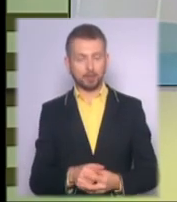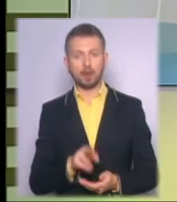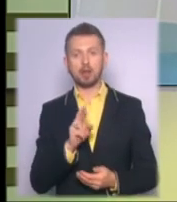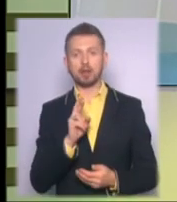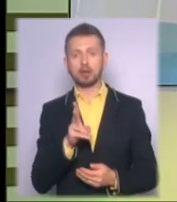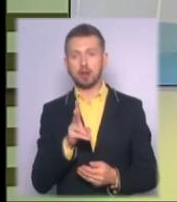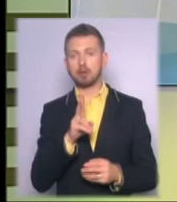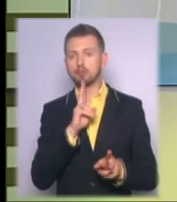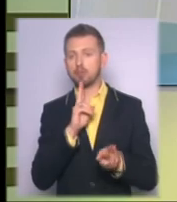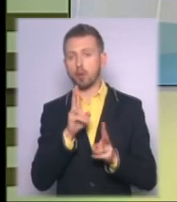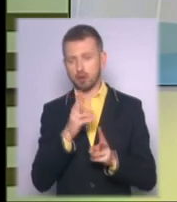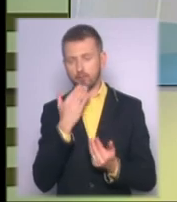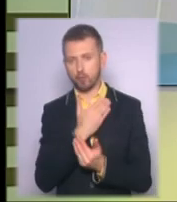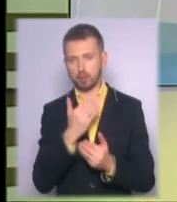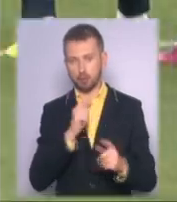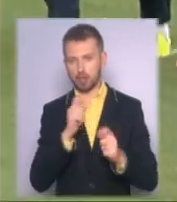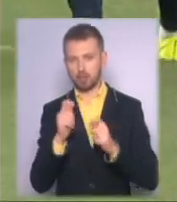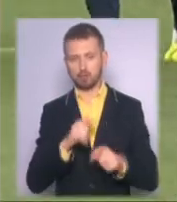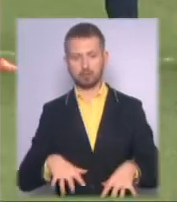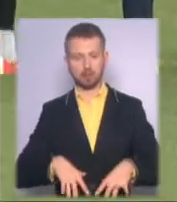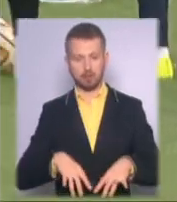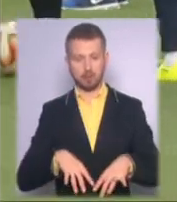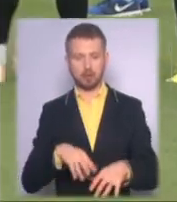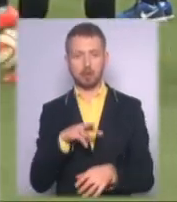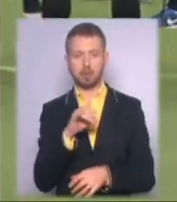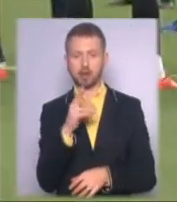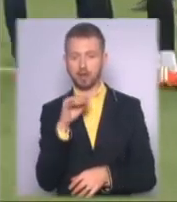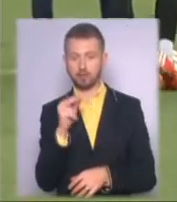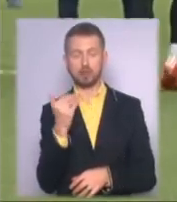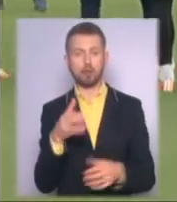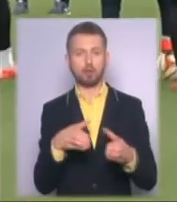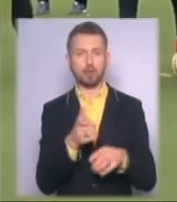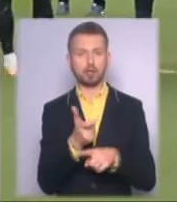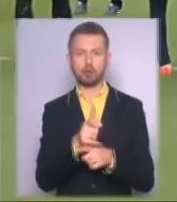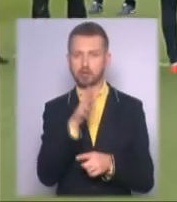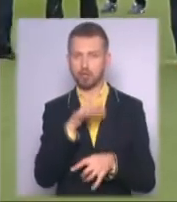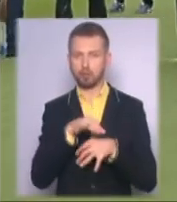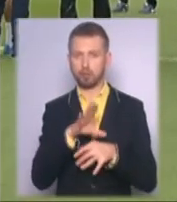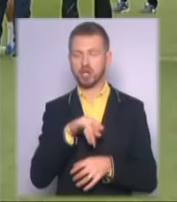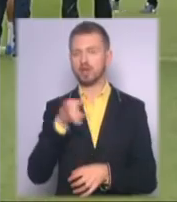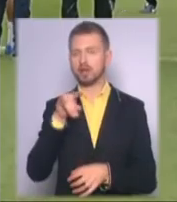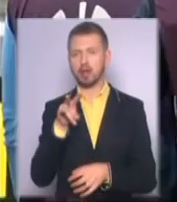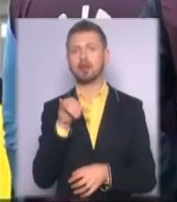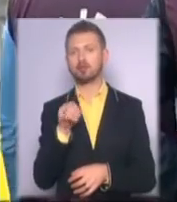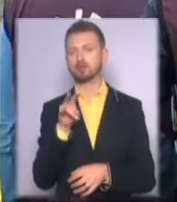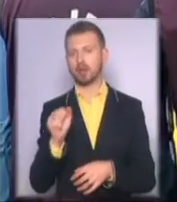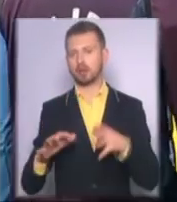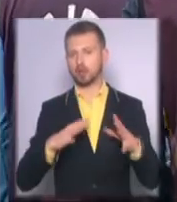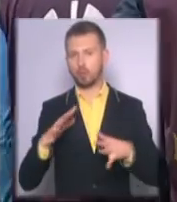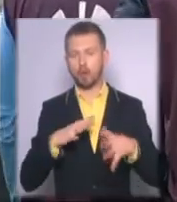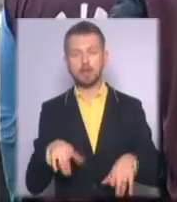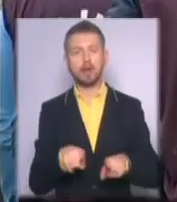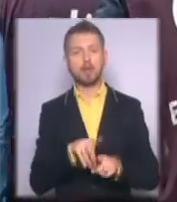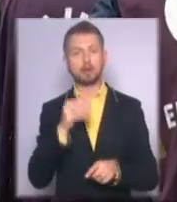поскаржився в останньому інтерв'ю наставник господарів Мирон Маркевич, його команда більше часу проводить у літаках, ніж на тренуваннях. Так, на